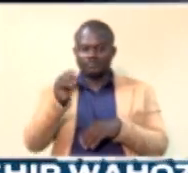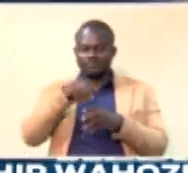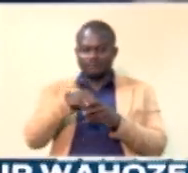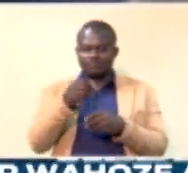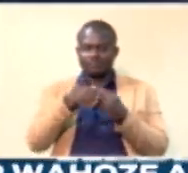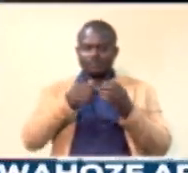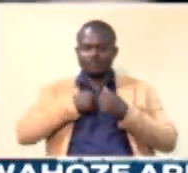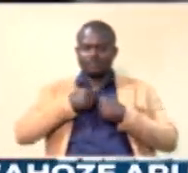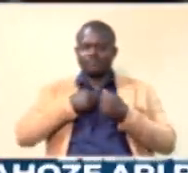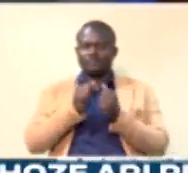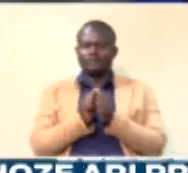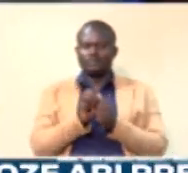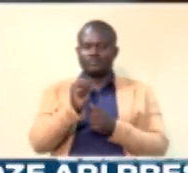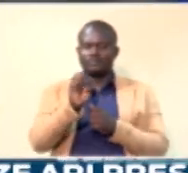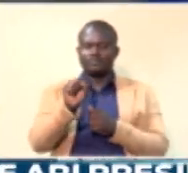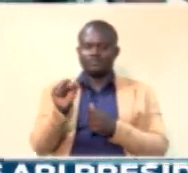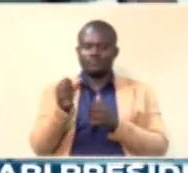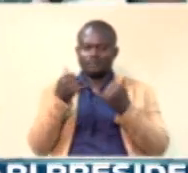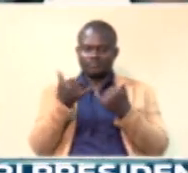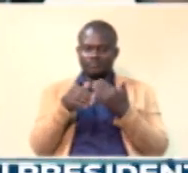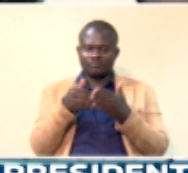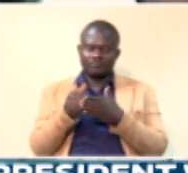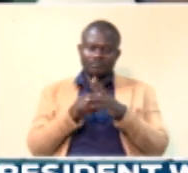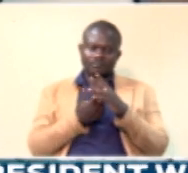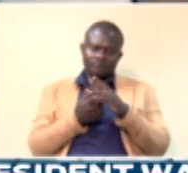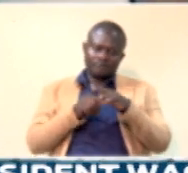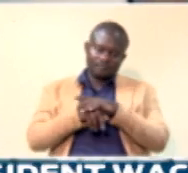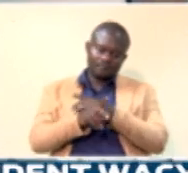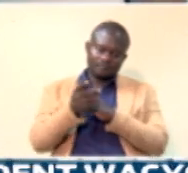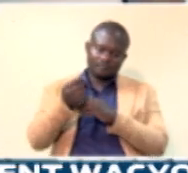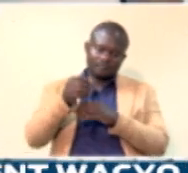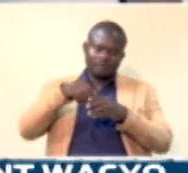mafaranga y'u Rwanda. Lionel Messi kuri ubu yatangiye no kwinjiriza